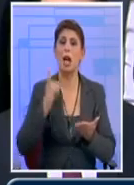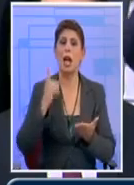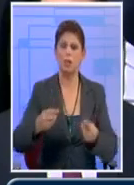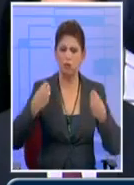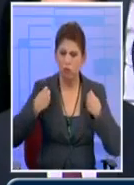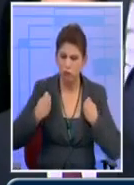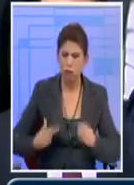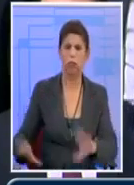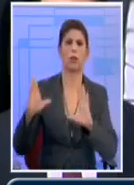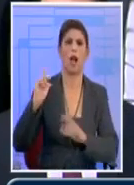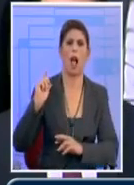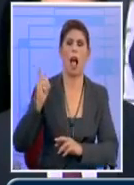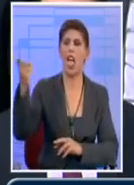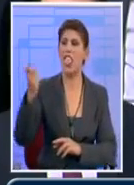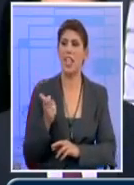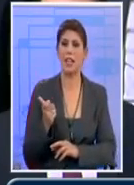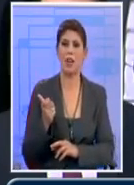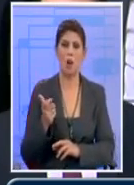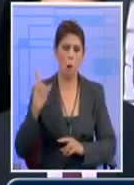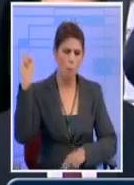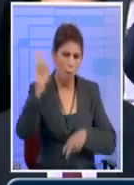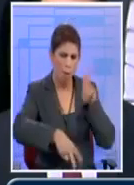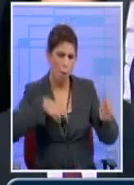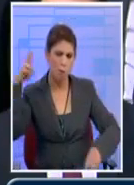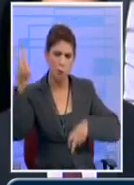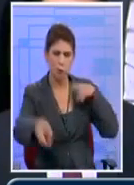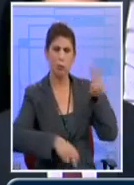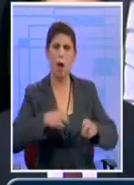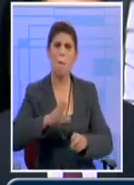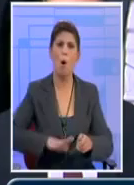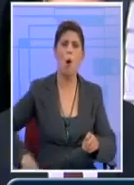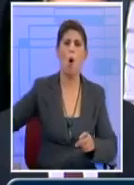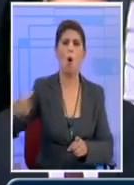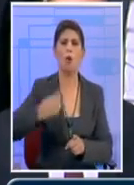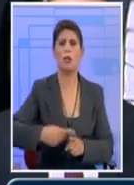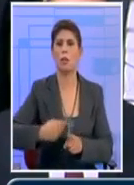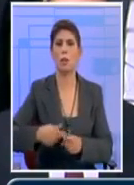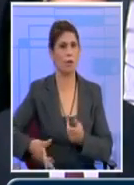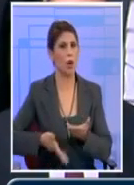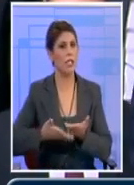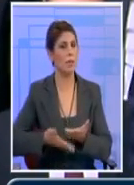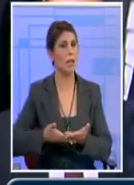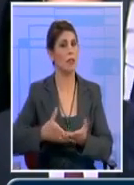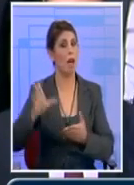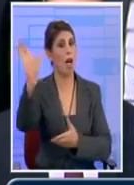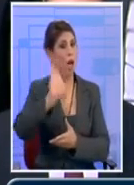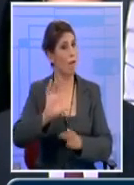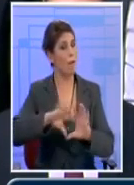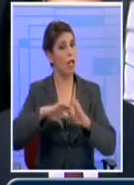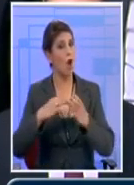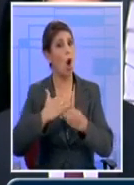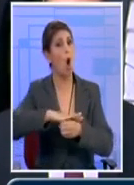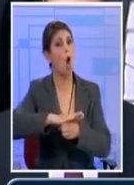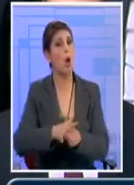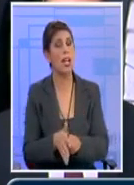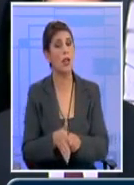επαχθούς δανείου, μιας λαιλασίας του ελληνικού λαού, εξυπηρετεί την ευρωπαϊκή ολοκλήρωση